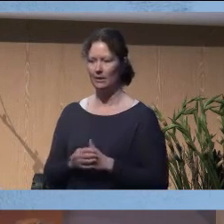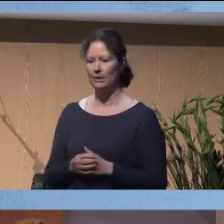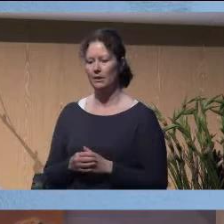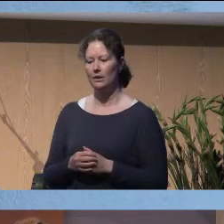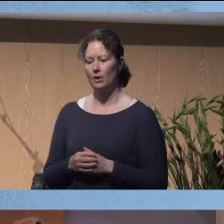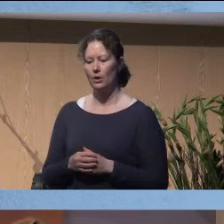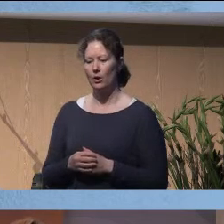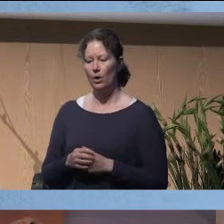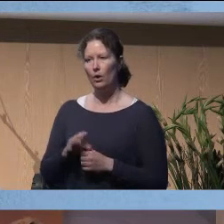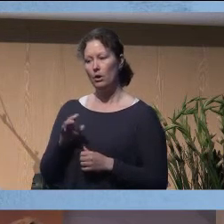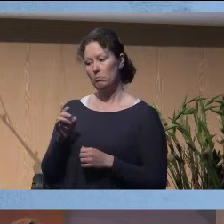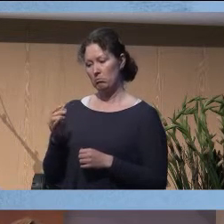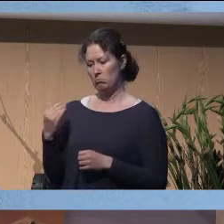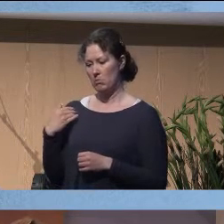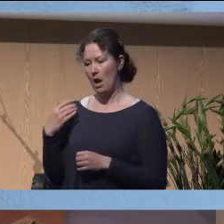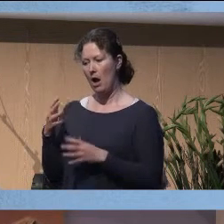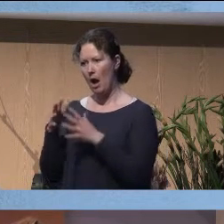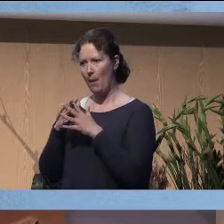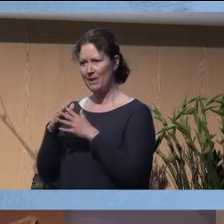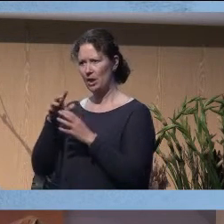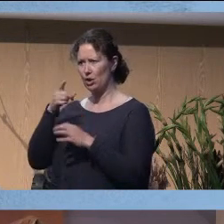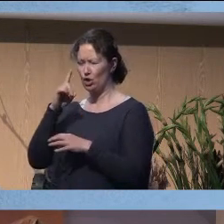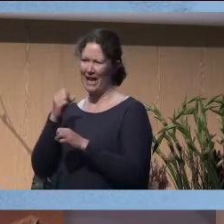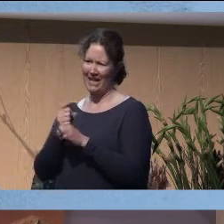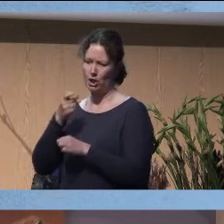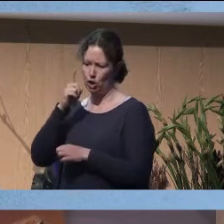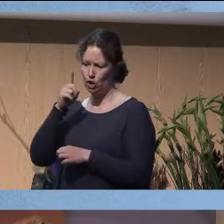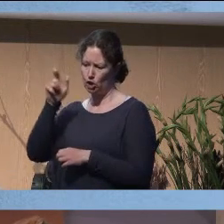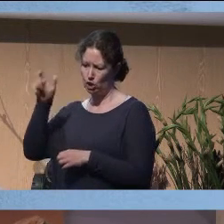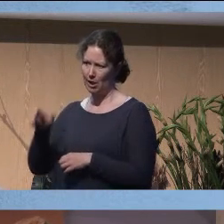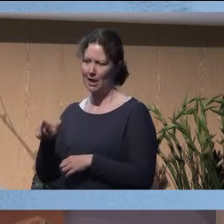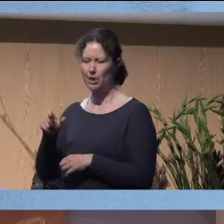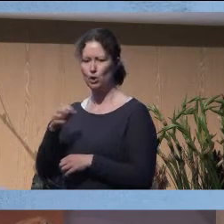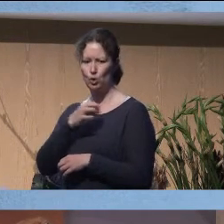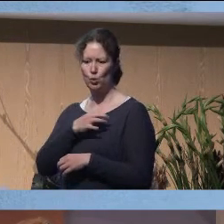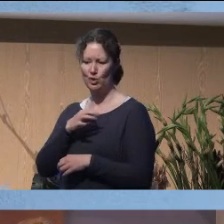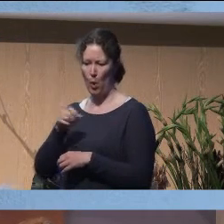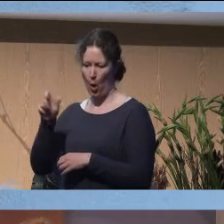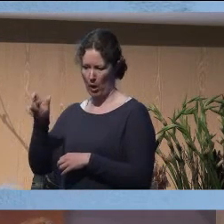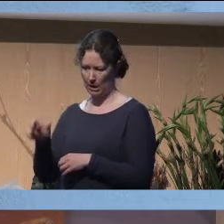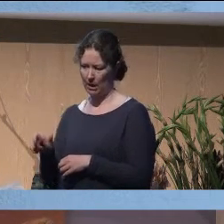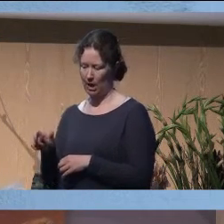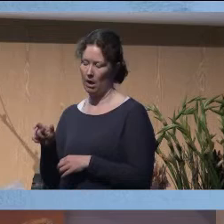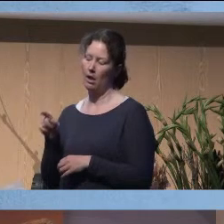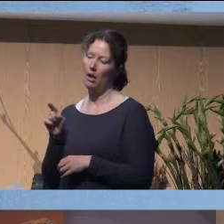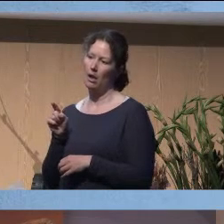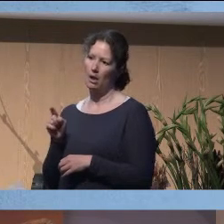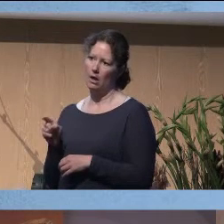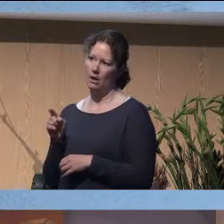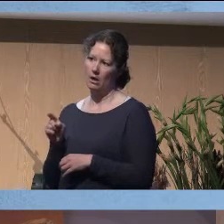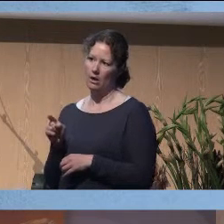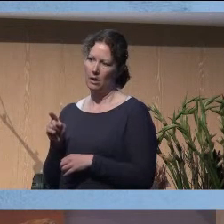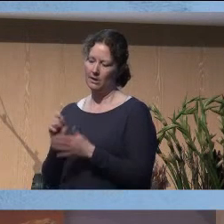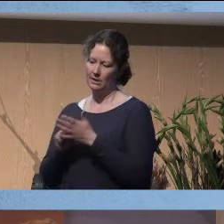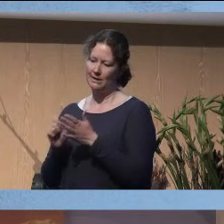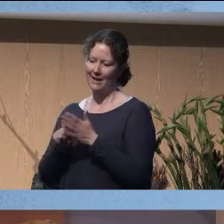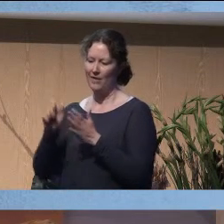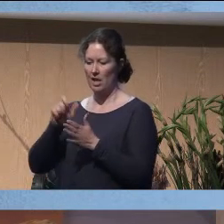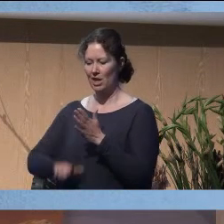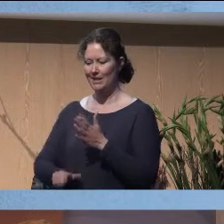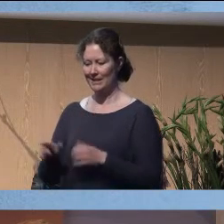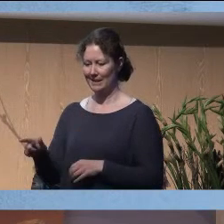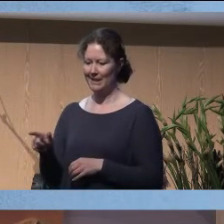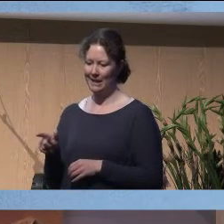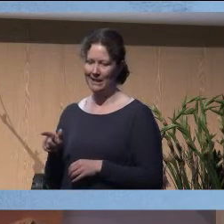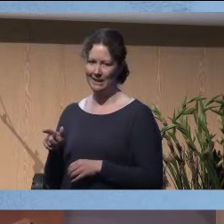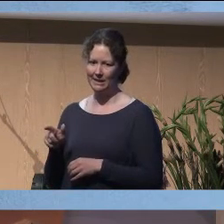en amerikansk-tysk, egentlig tysk, sosiolog som skrev en artikel i Die